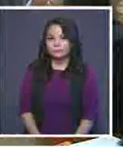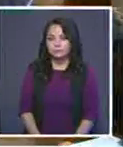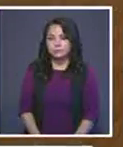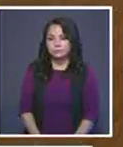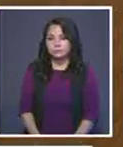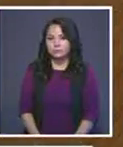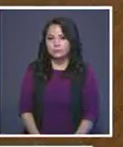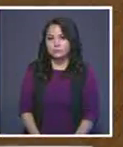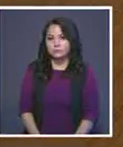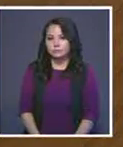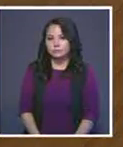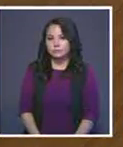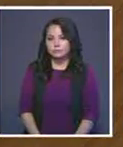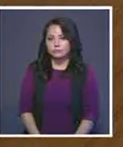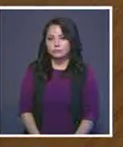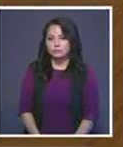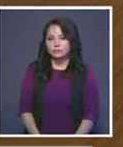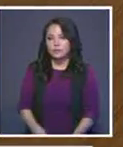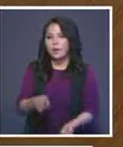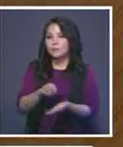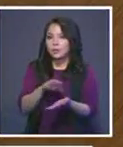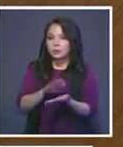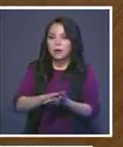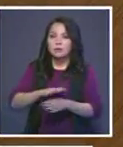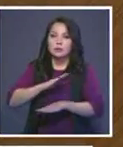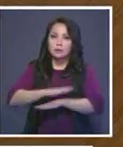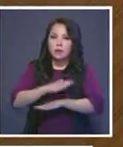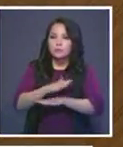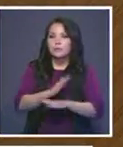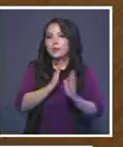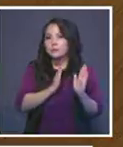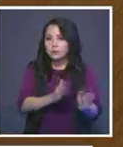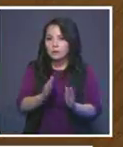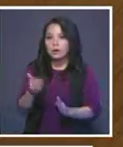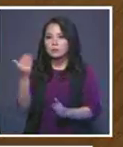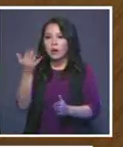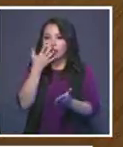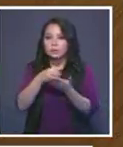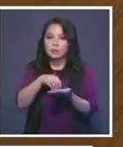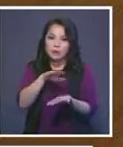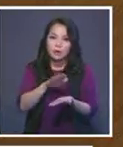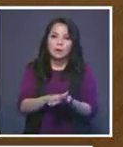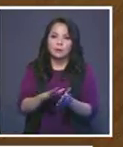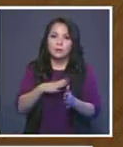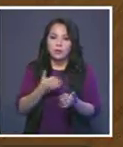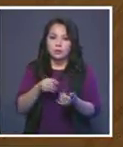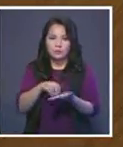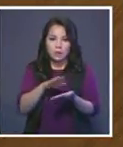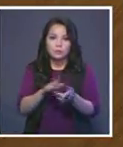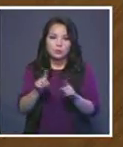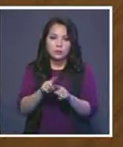Белгіленген жаңағы тәртіппен белгілеп бересіздер, соны өздері қояды. Сіздерге жерді белгілеп, сыртын салу